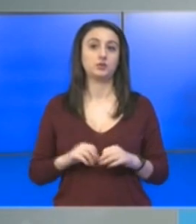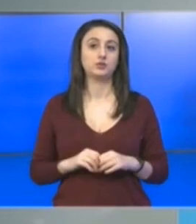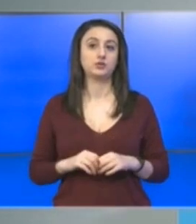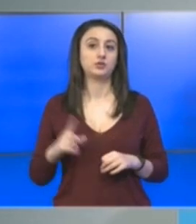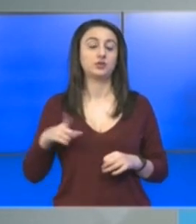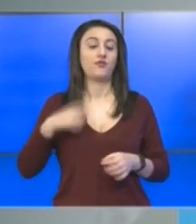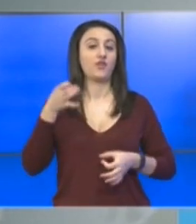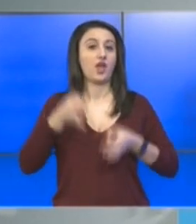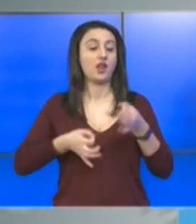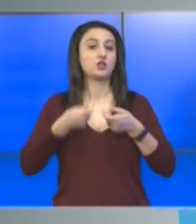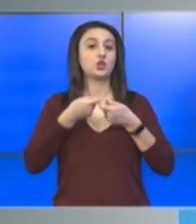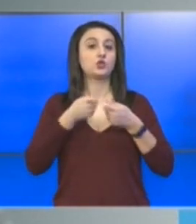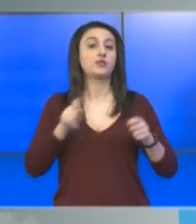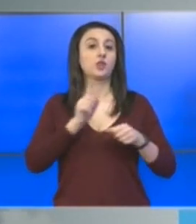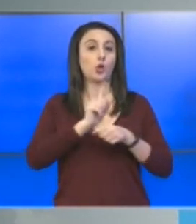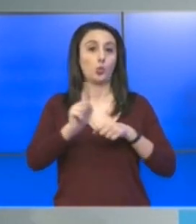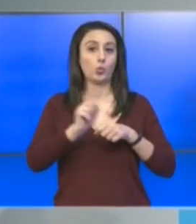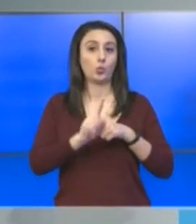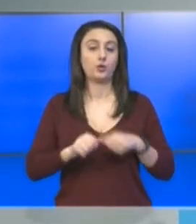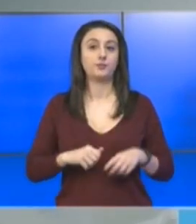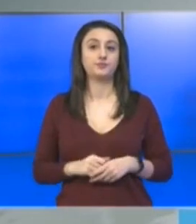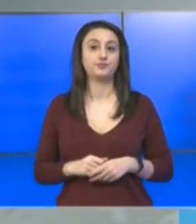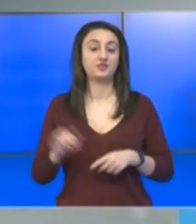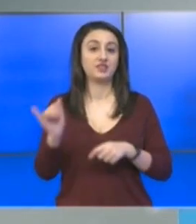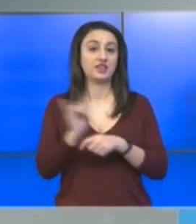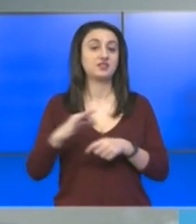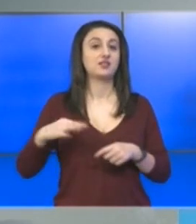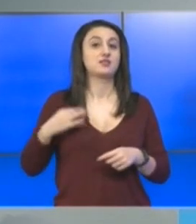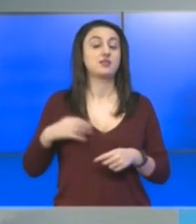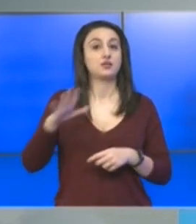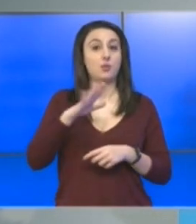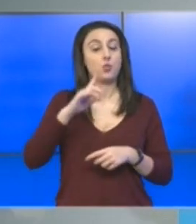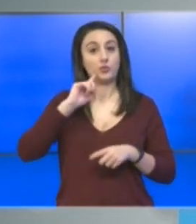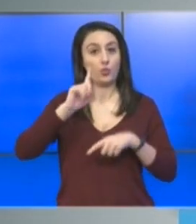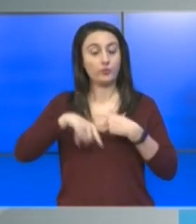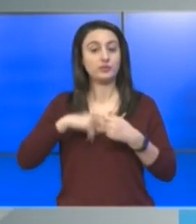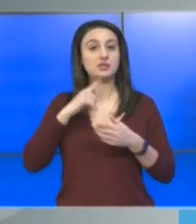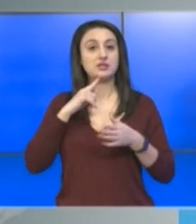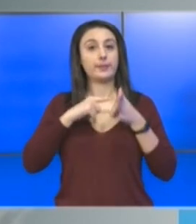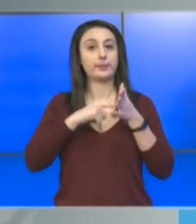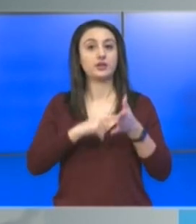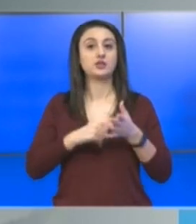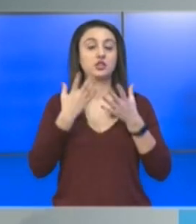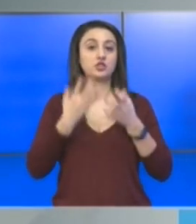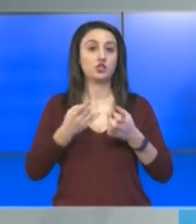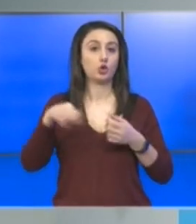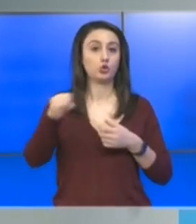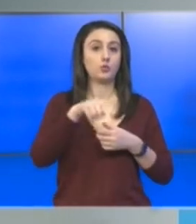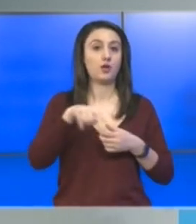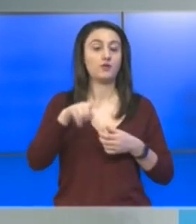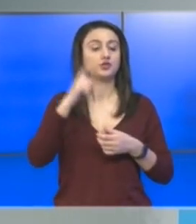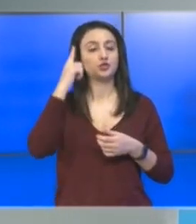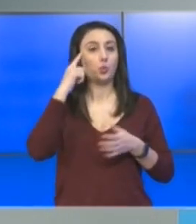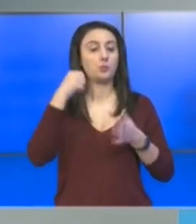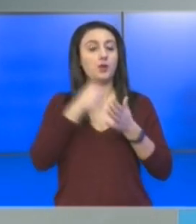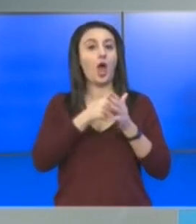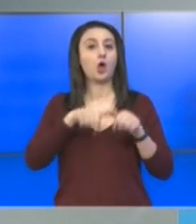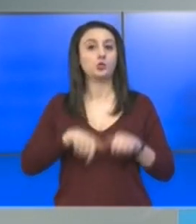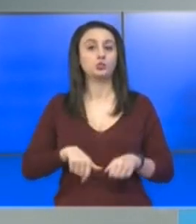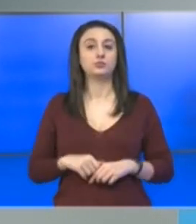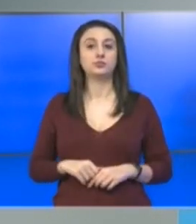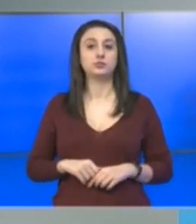fie analizate toate aspectele, Direcția de Sănătate Publică urmând să prezinte ceea ce dumnealor știu până la acest